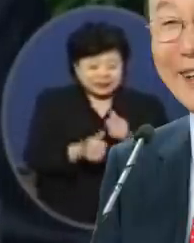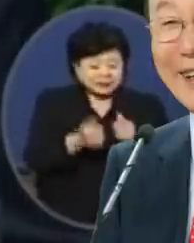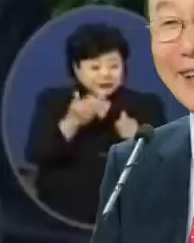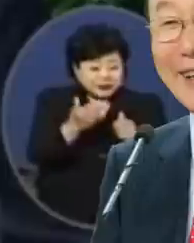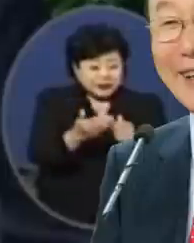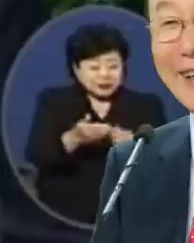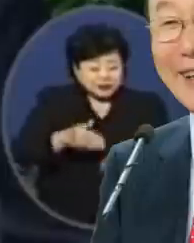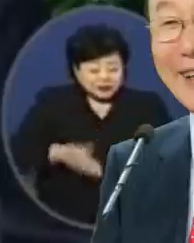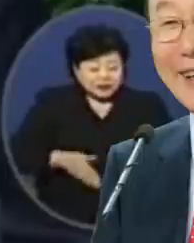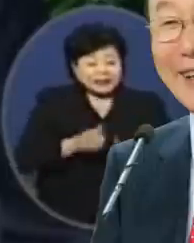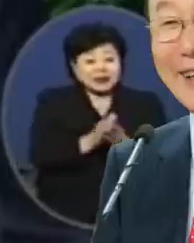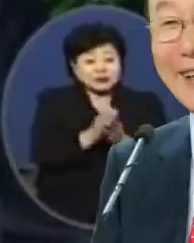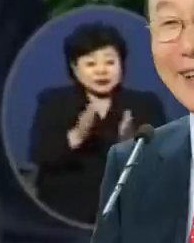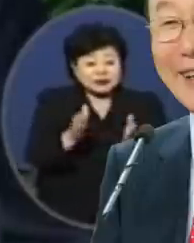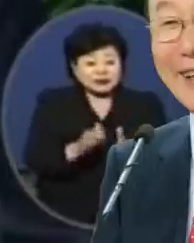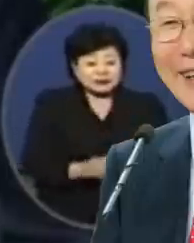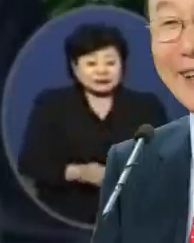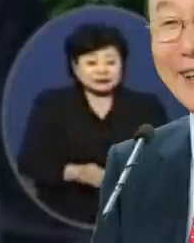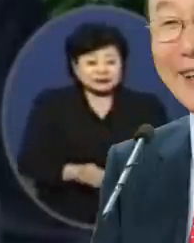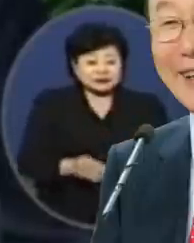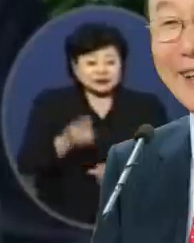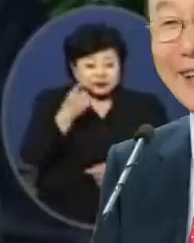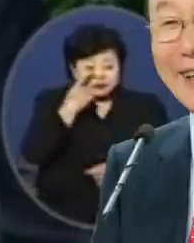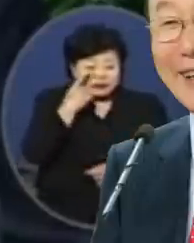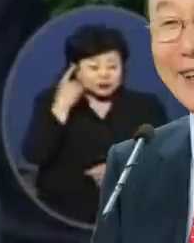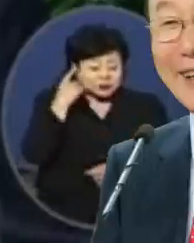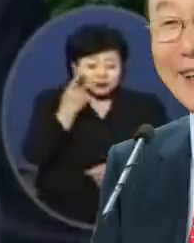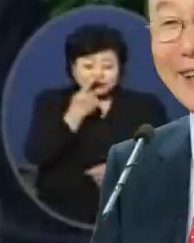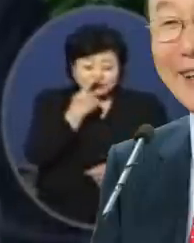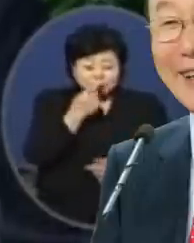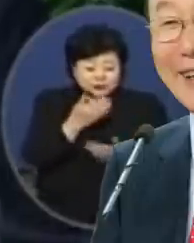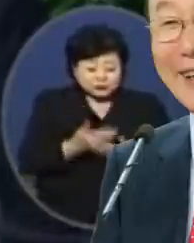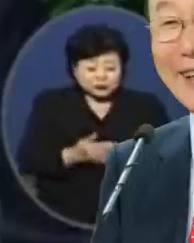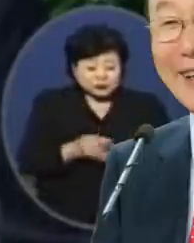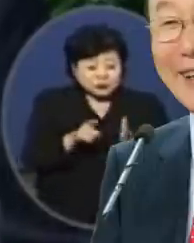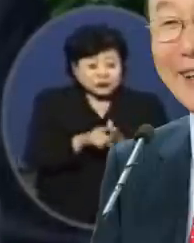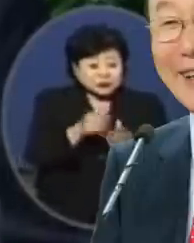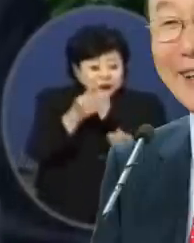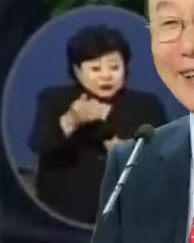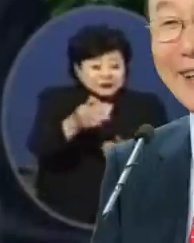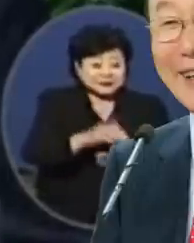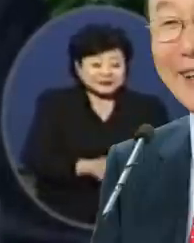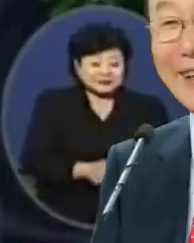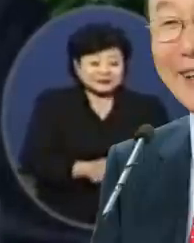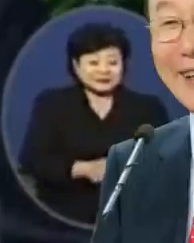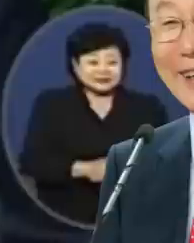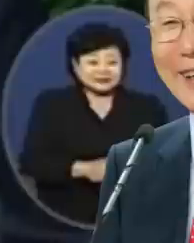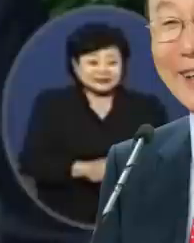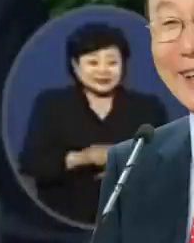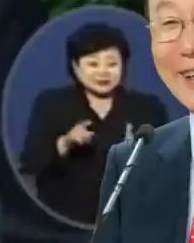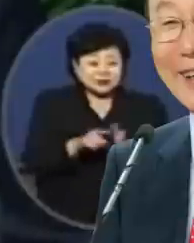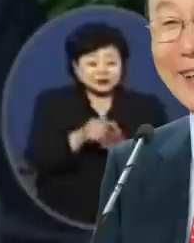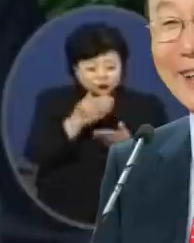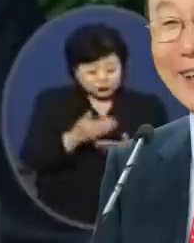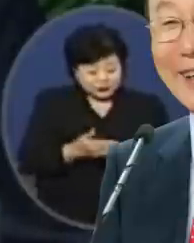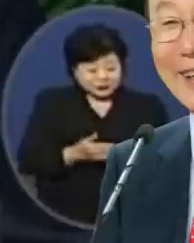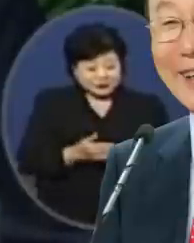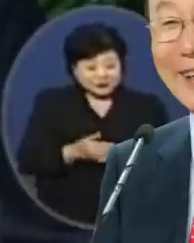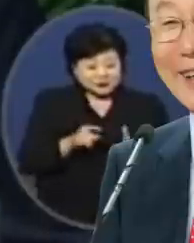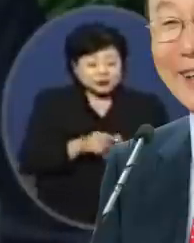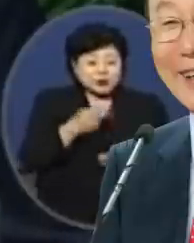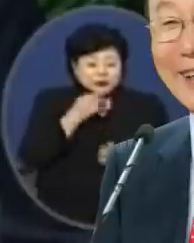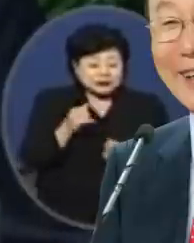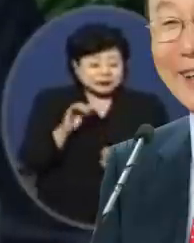하나님께서 우리 태어날 때부터 이목구비를 준 것처럼 믿음을 주셨습니다. 각 사람에게 믿음을 주셨으니 여러분 믿음